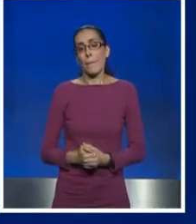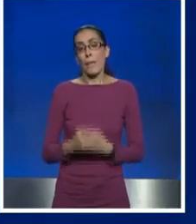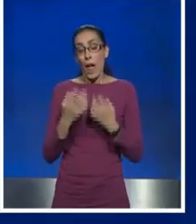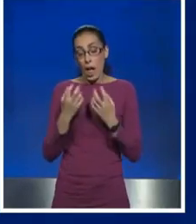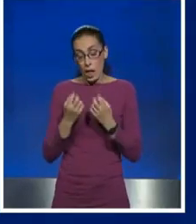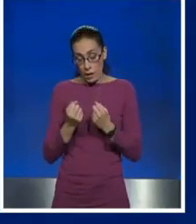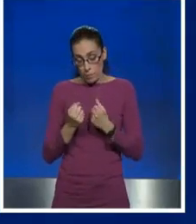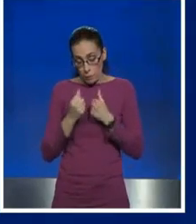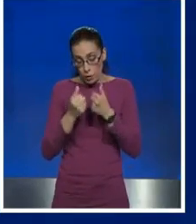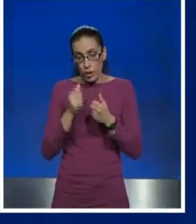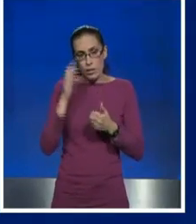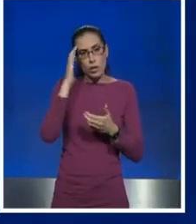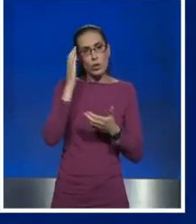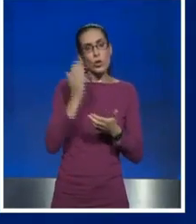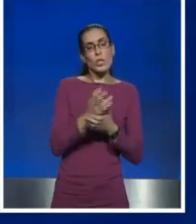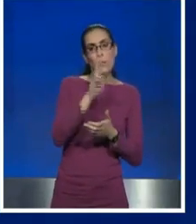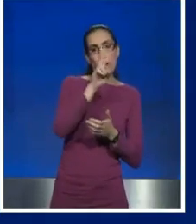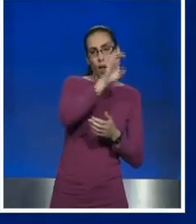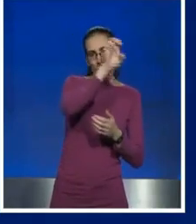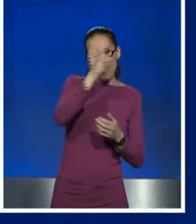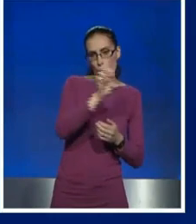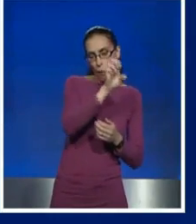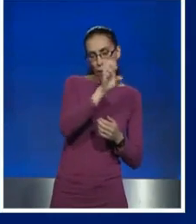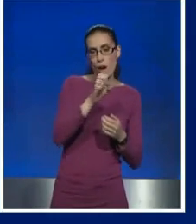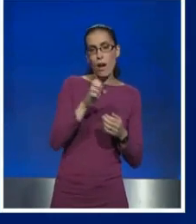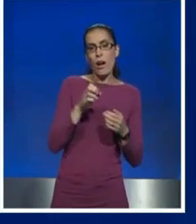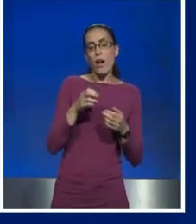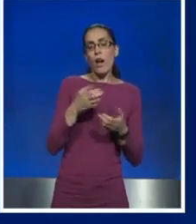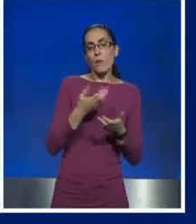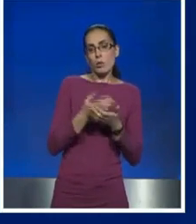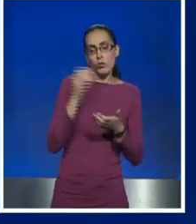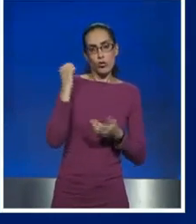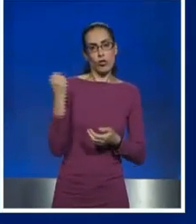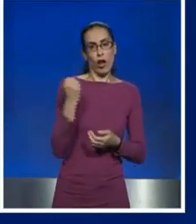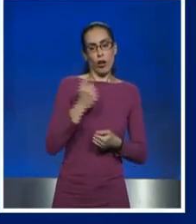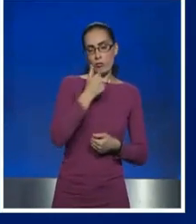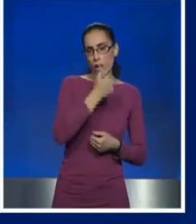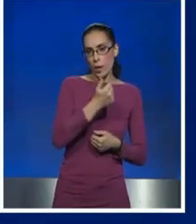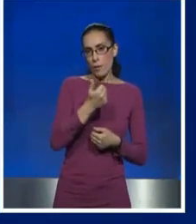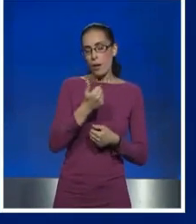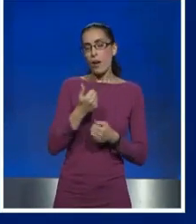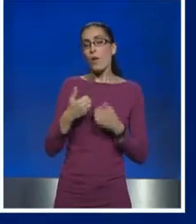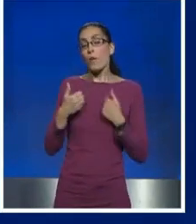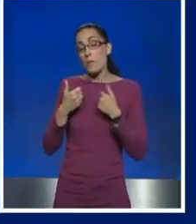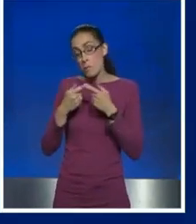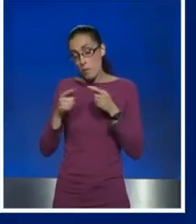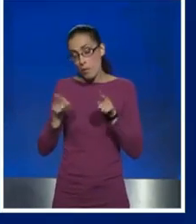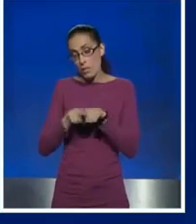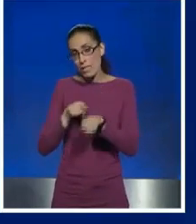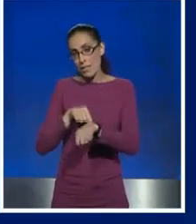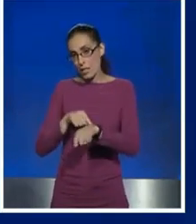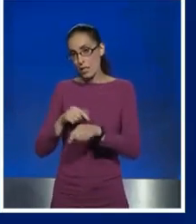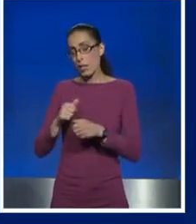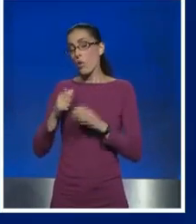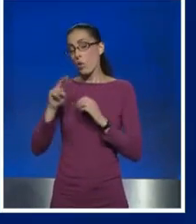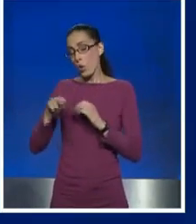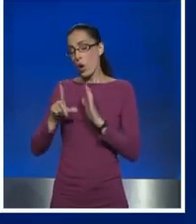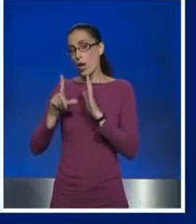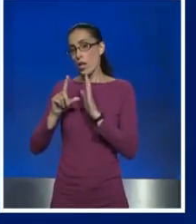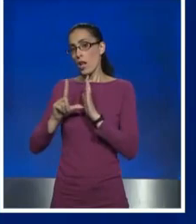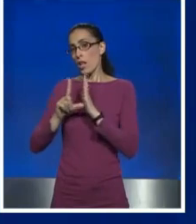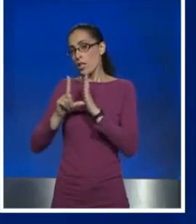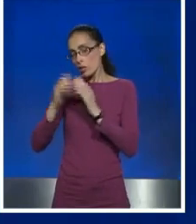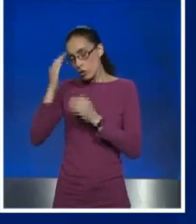bis-saħħa tal-Ewropa istituzzjonijiet ta' integrità bħall-Ombudsman bħall-Whistleblower Act. Id-distakk bejn